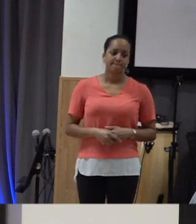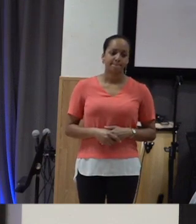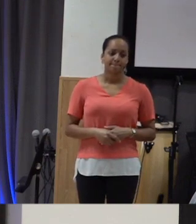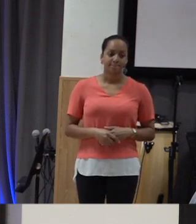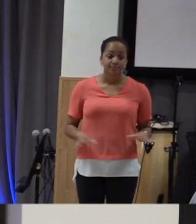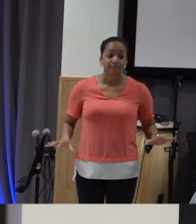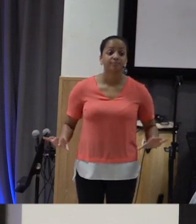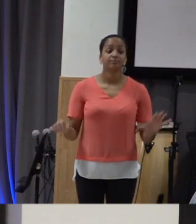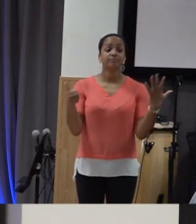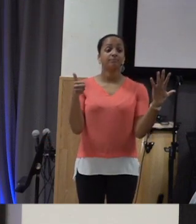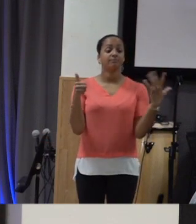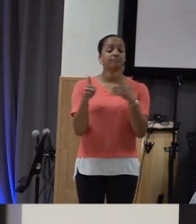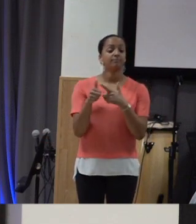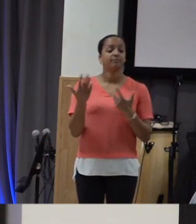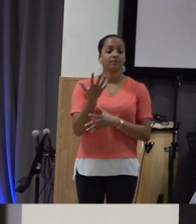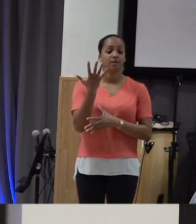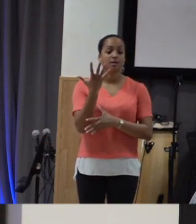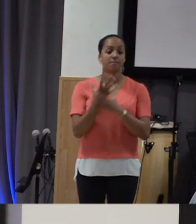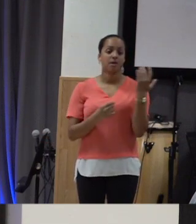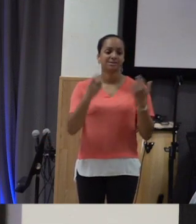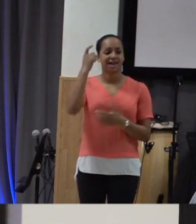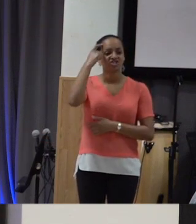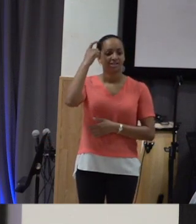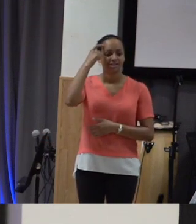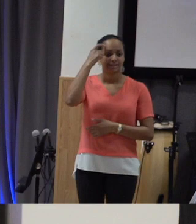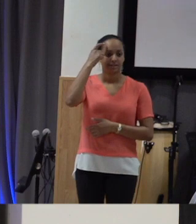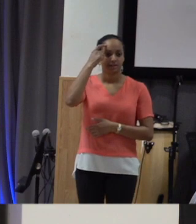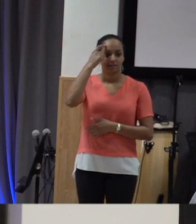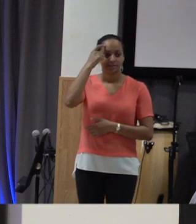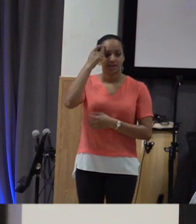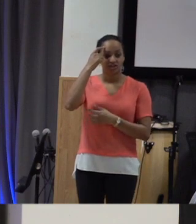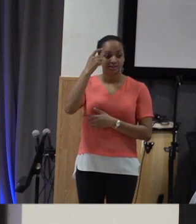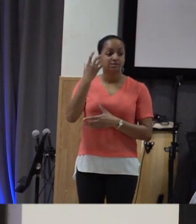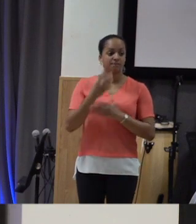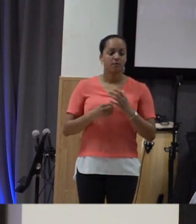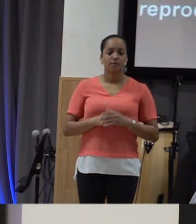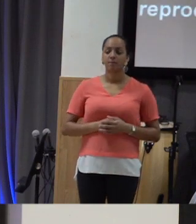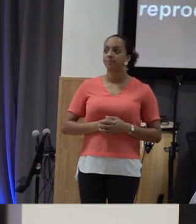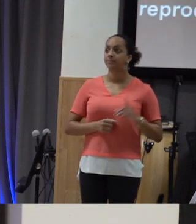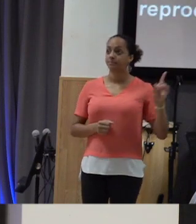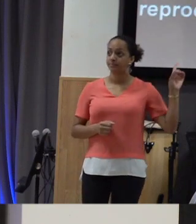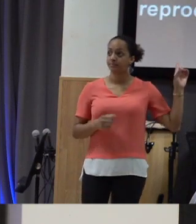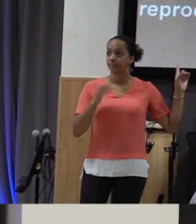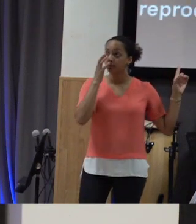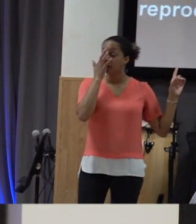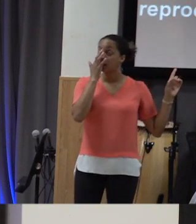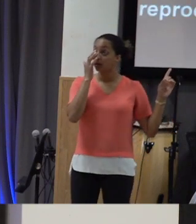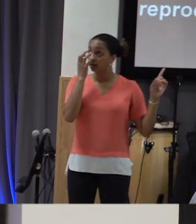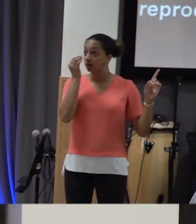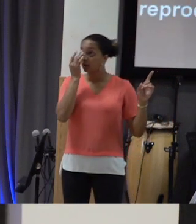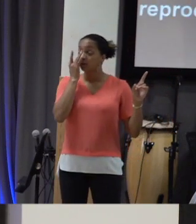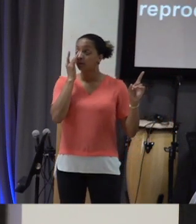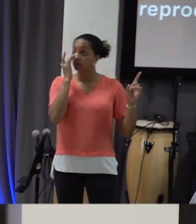le manque de sagesse. Jacques chapitre 1, verset 5. Jacques chapitre 1, verset 5.